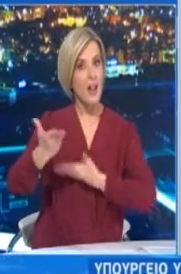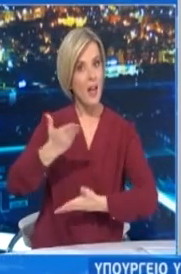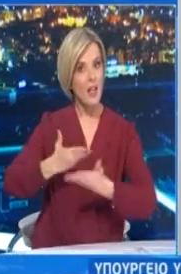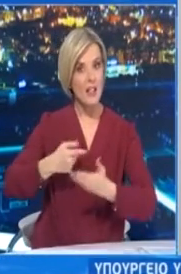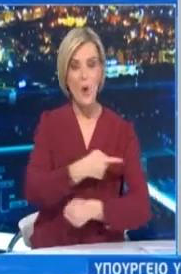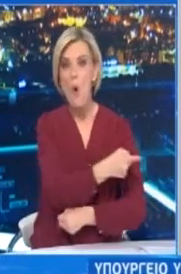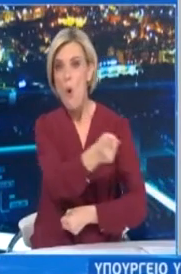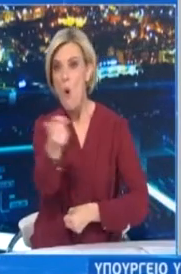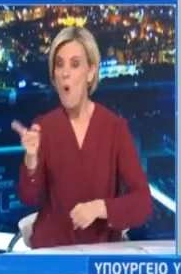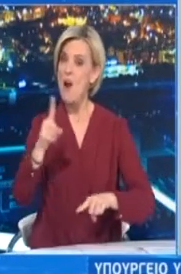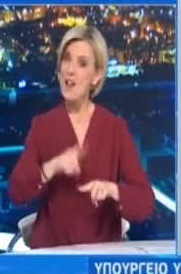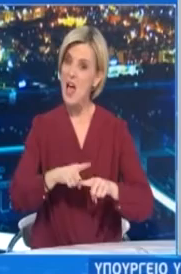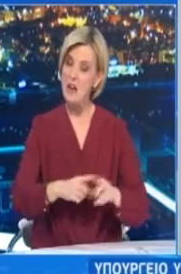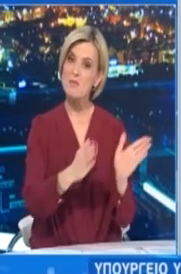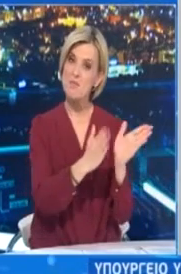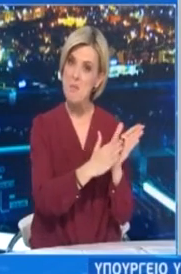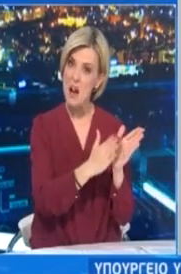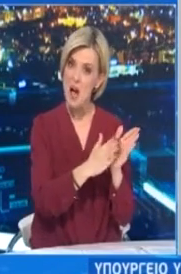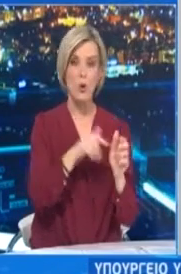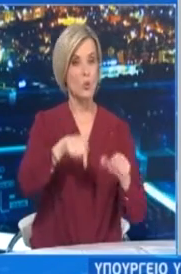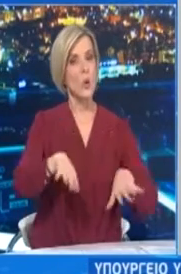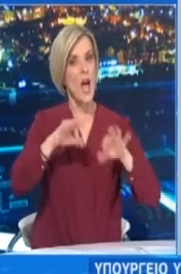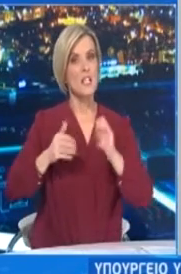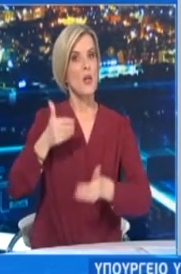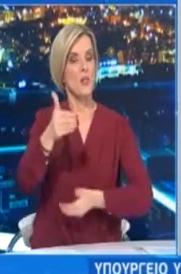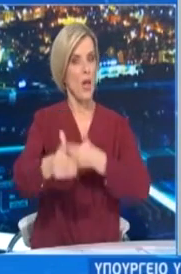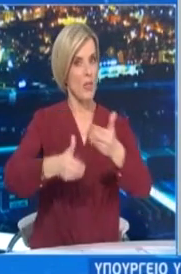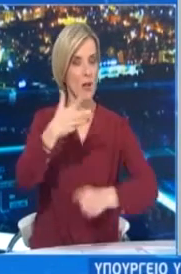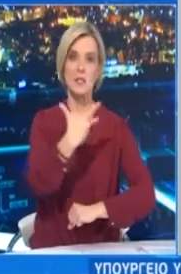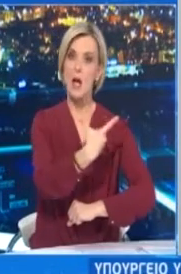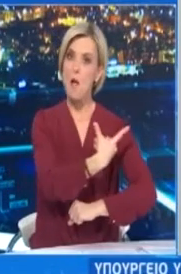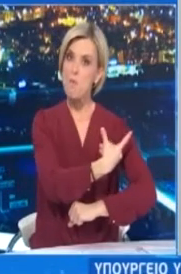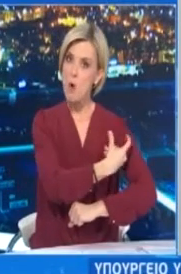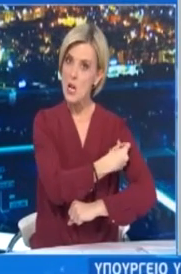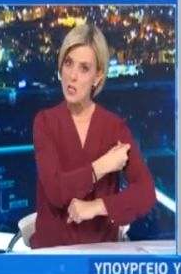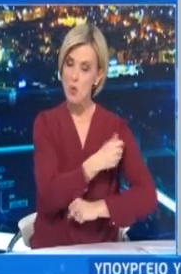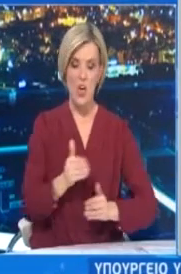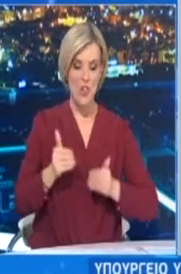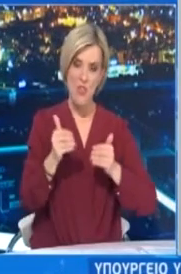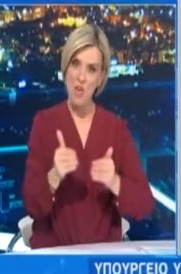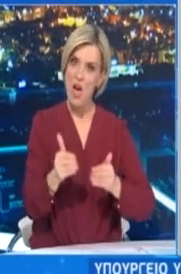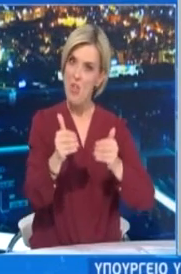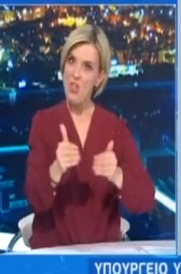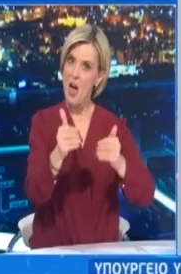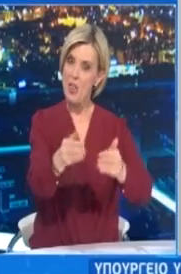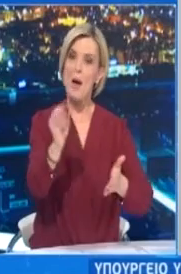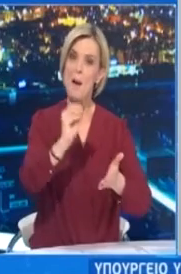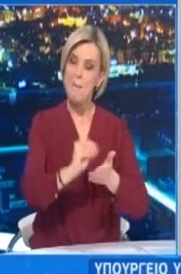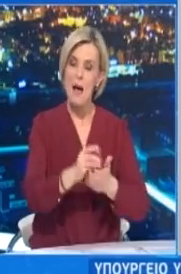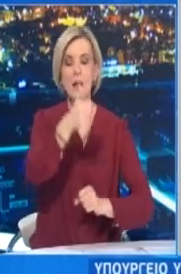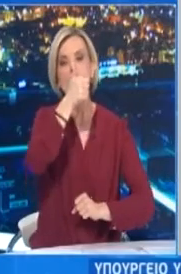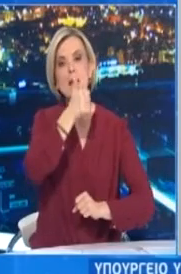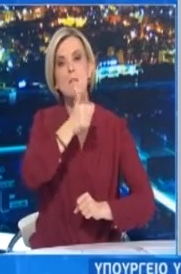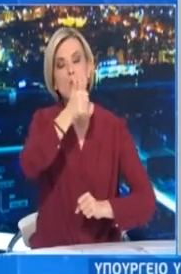της διαδικασίας εμβολιασμών. Είναι μια διαδικασία που στους επόμενους μήνες θα μας δώσει τη ζωή μας πίσω, γι' αυτό θέλω όλοι να έχουμε κουράγιο και